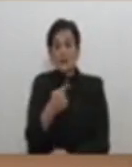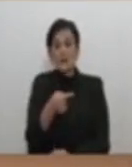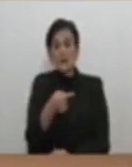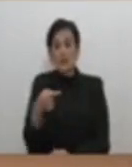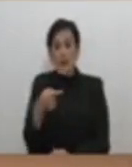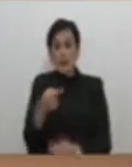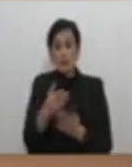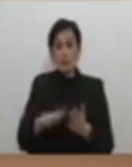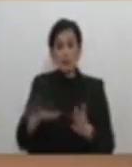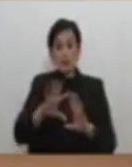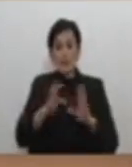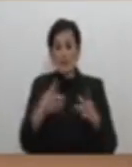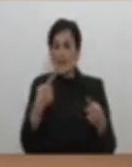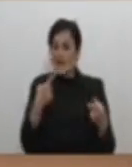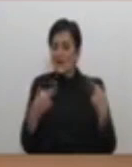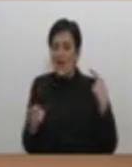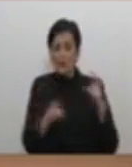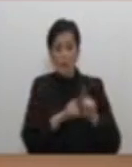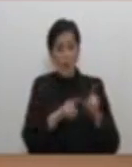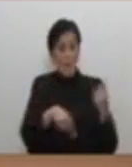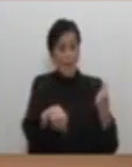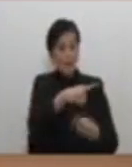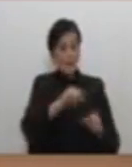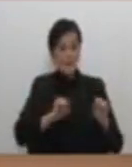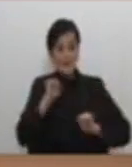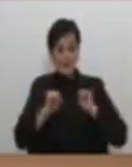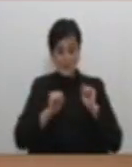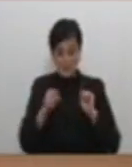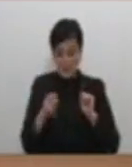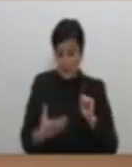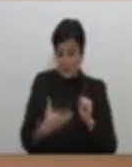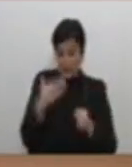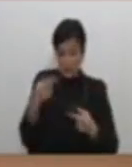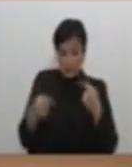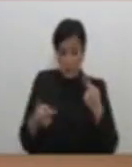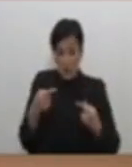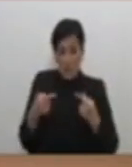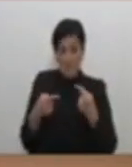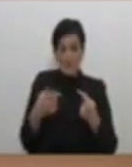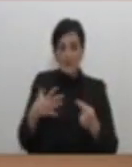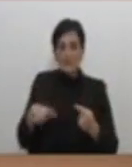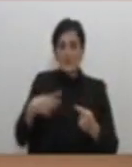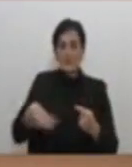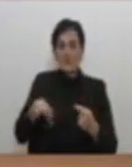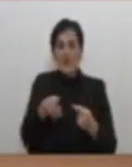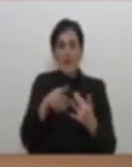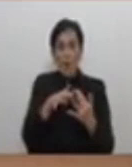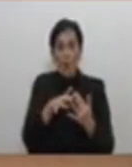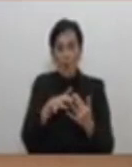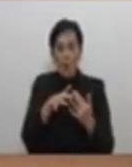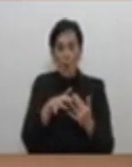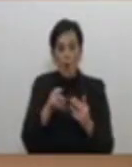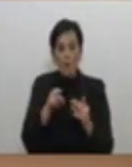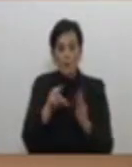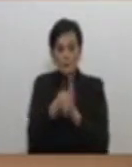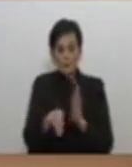სადაც რადიკალური ოპოზიცია ცდილობს, რომ აი ამ კონფლიქტში, ამ კატასტროფაში საქართველო რამენაერად კონფლიქტის და ომის მხარედ